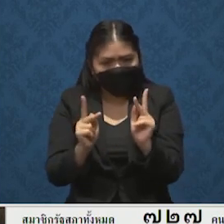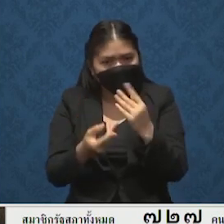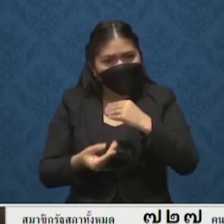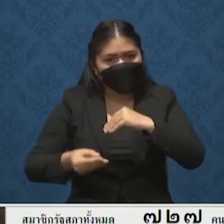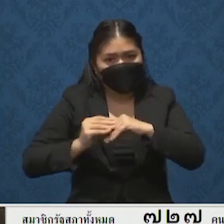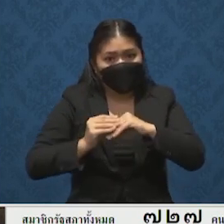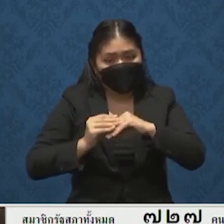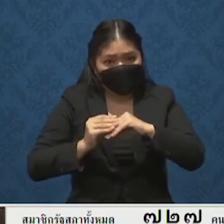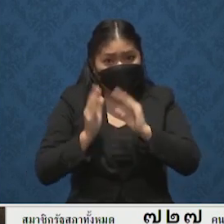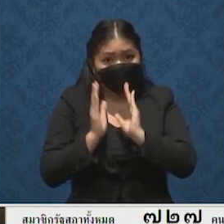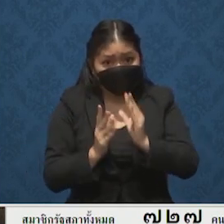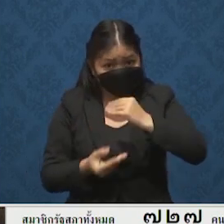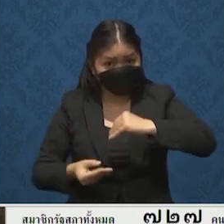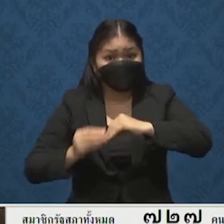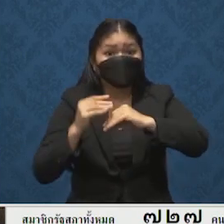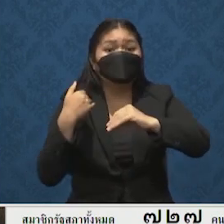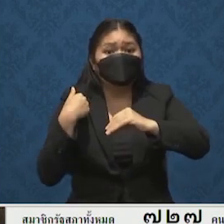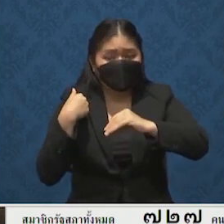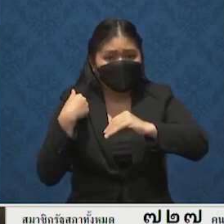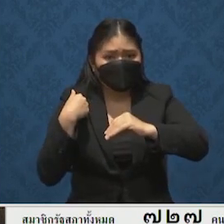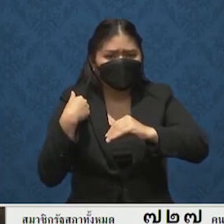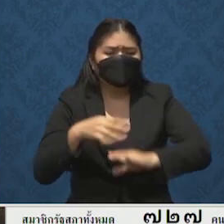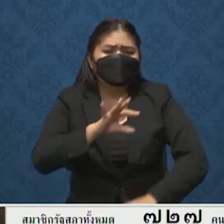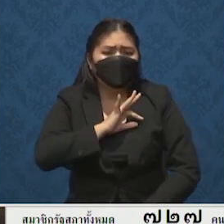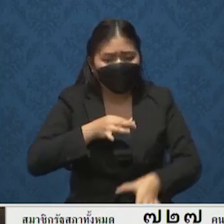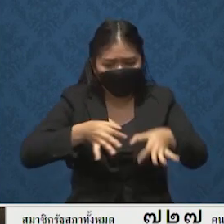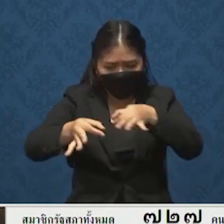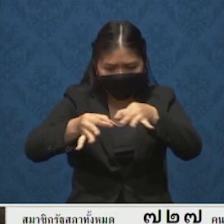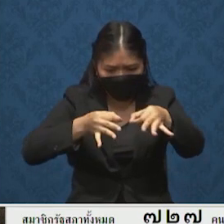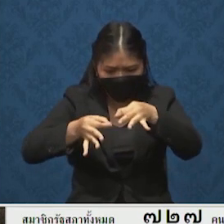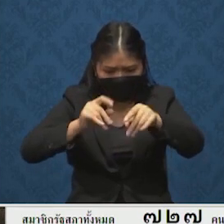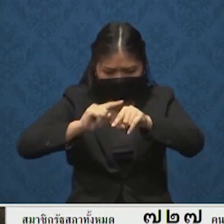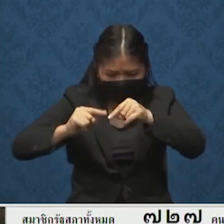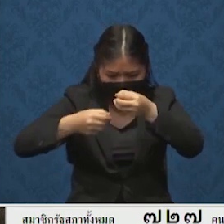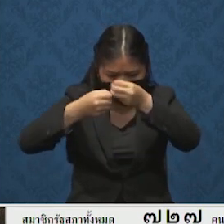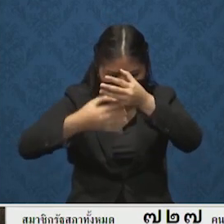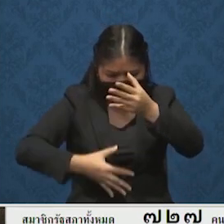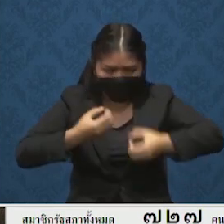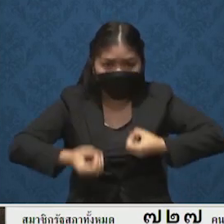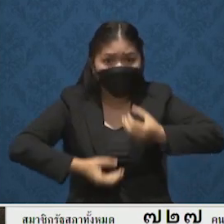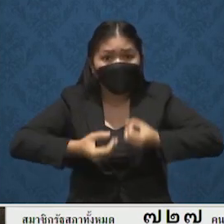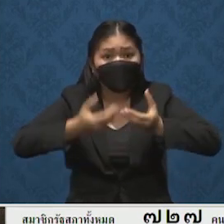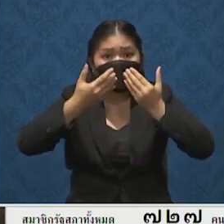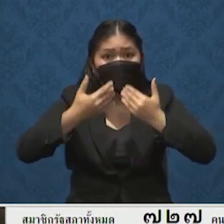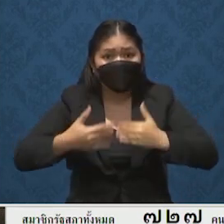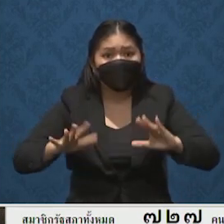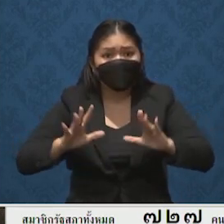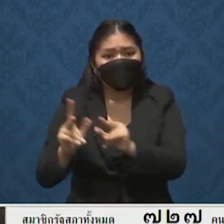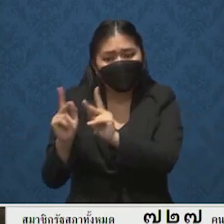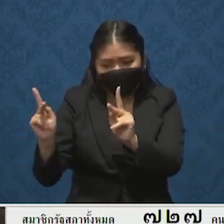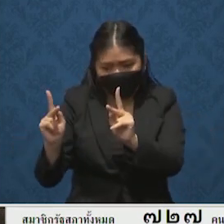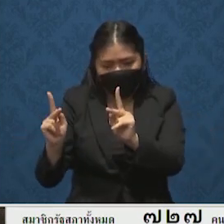ใหม่หลังจากสมาชิกได้อภิปรายแสดงความคิดเห็นและกรรมาธิการได้ตอบชี้แจ